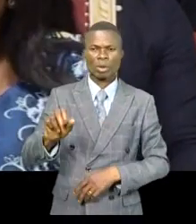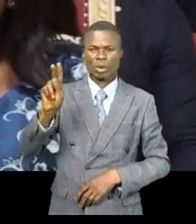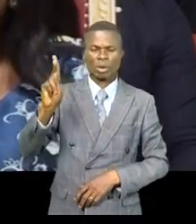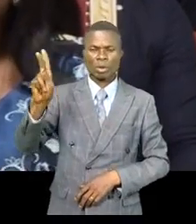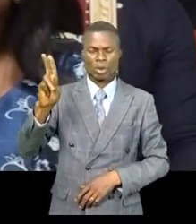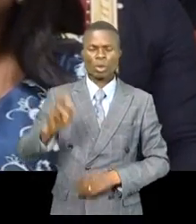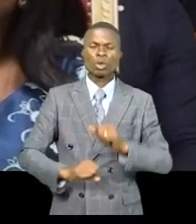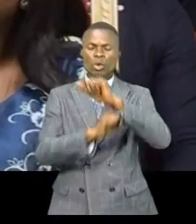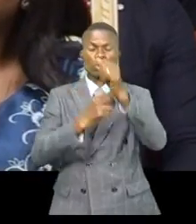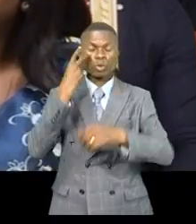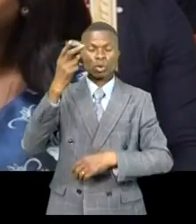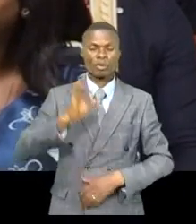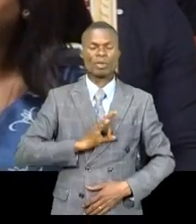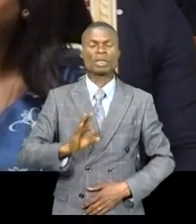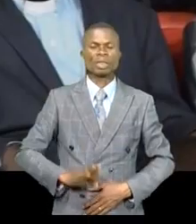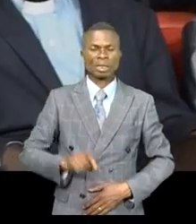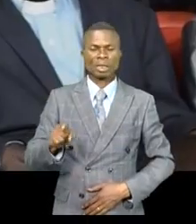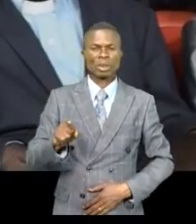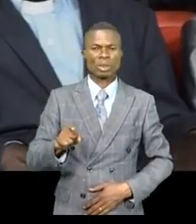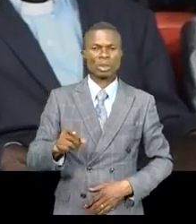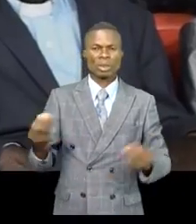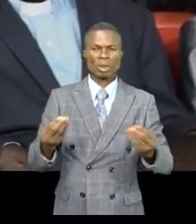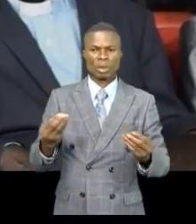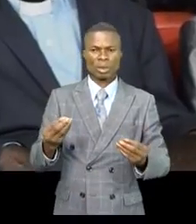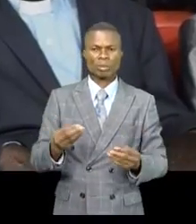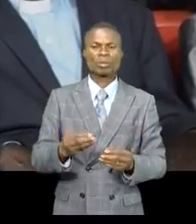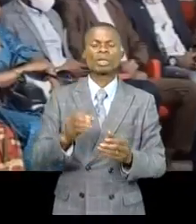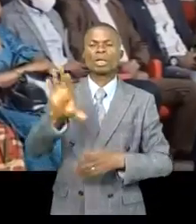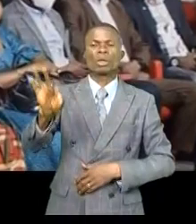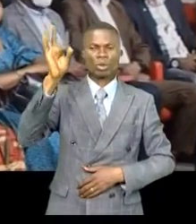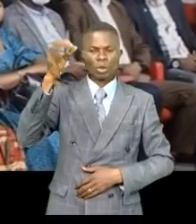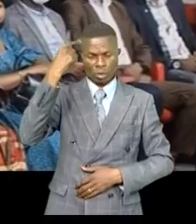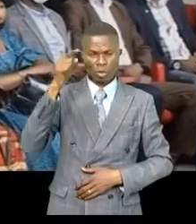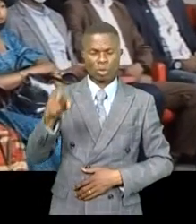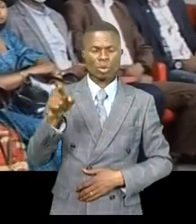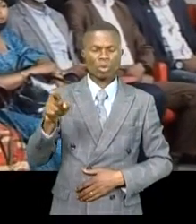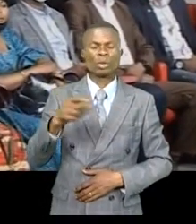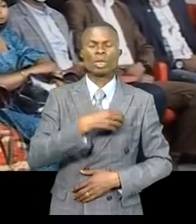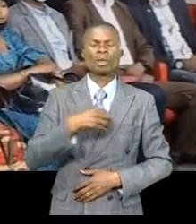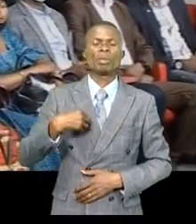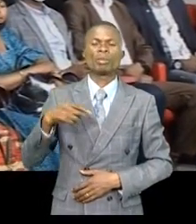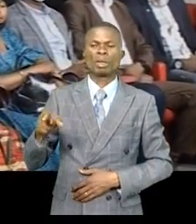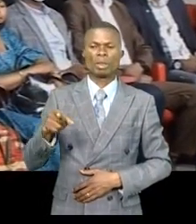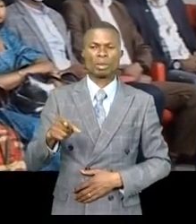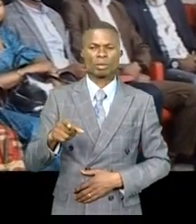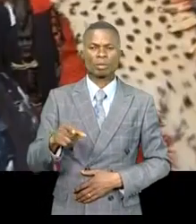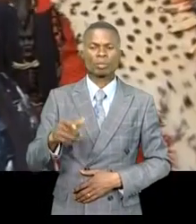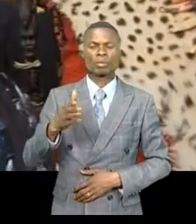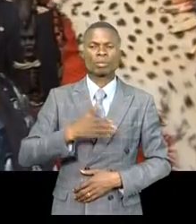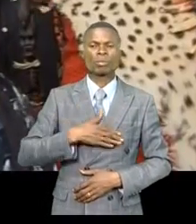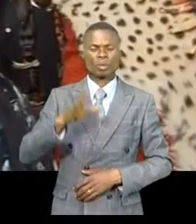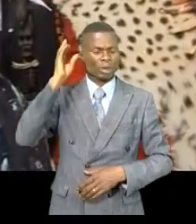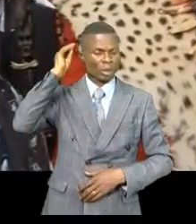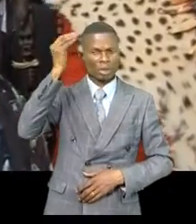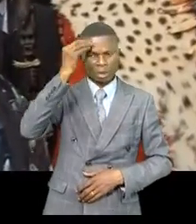du garant de la nation, Félix-Antoine Tshisekedi de Tshilombo, qui a porté son choix sur sa modeste personne. Les miens sont reconnaissants, ils